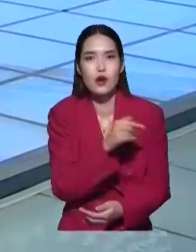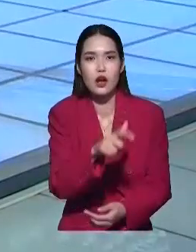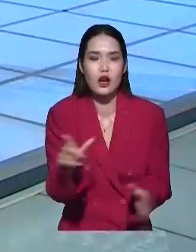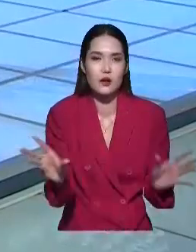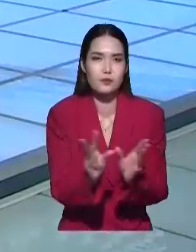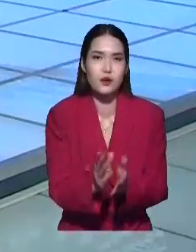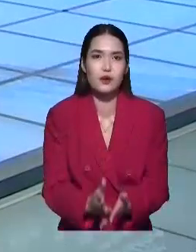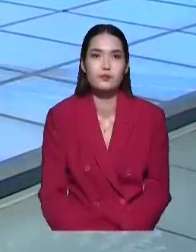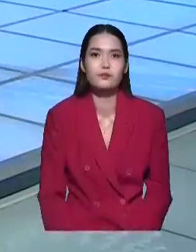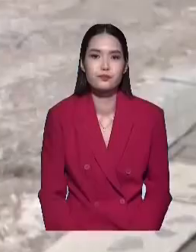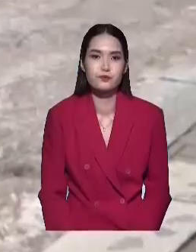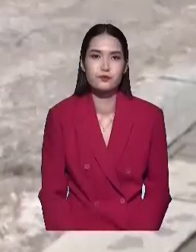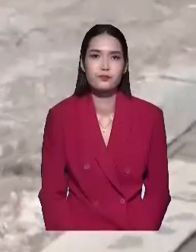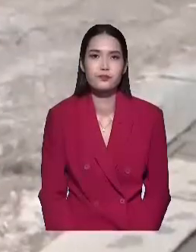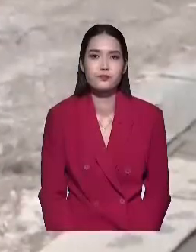халықпен бірге.